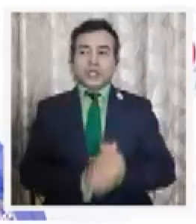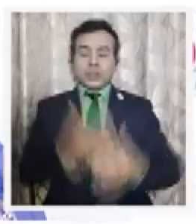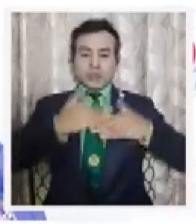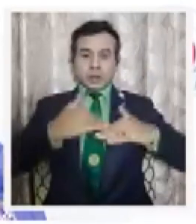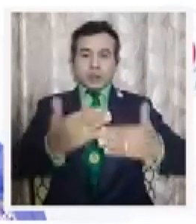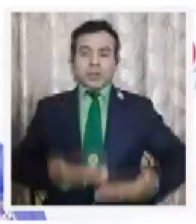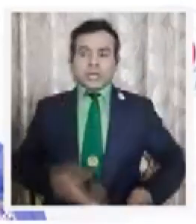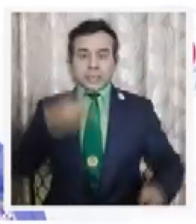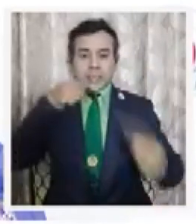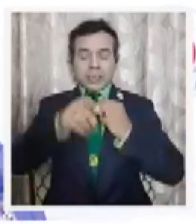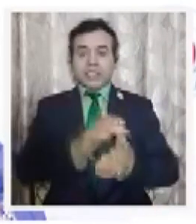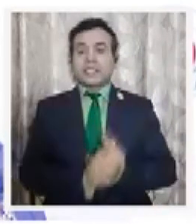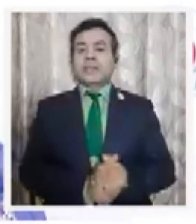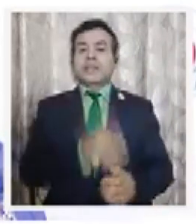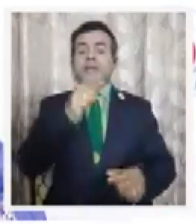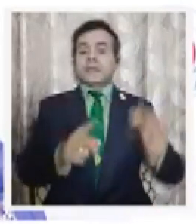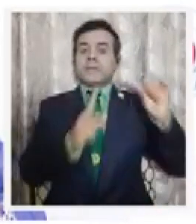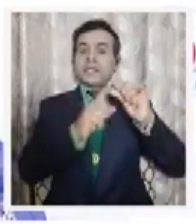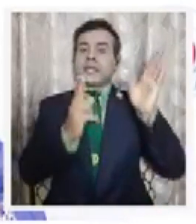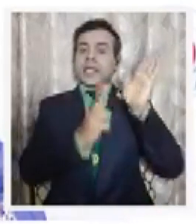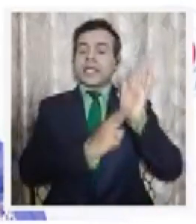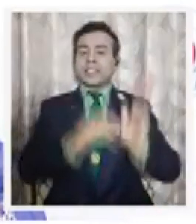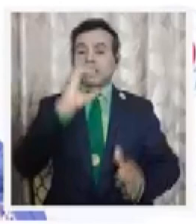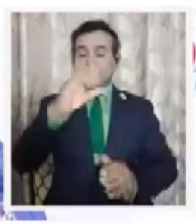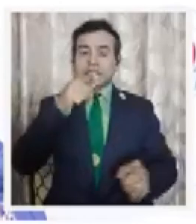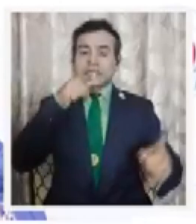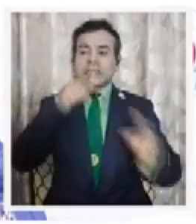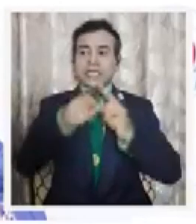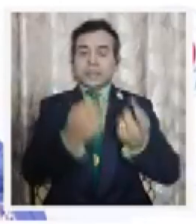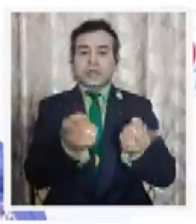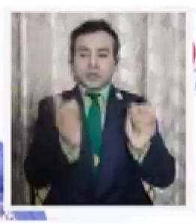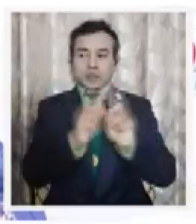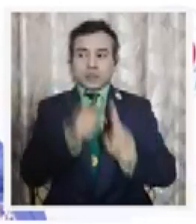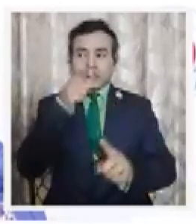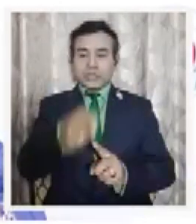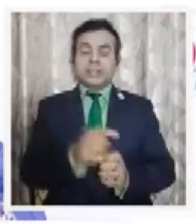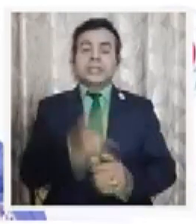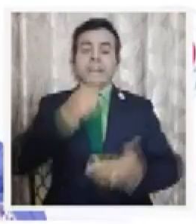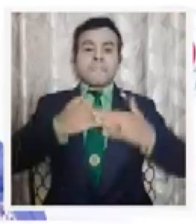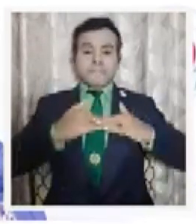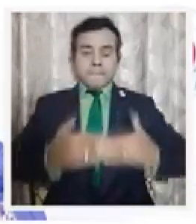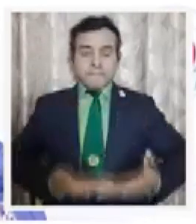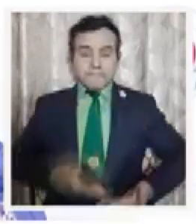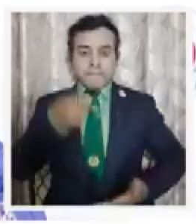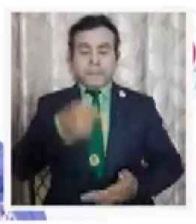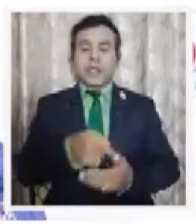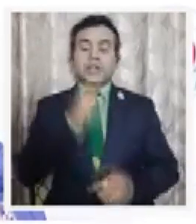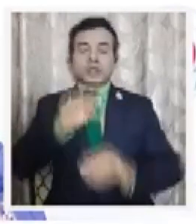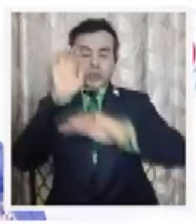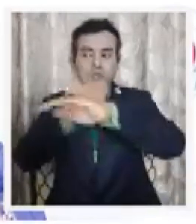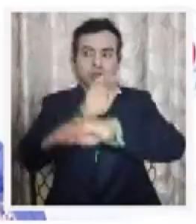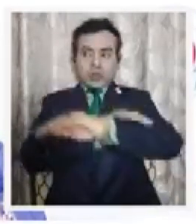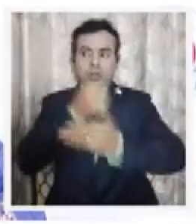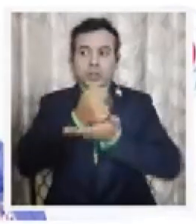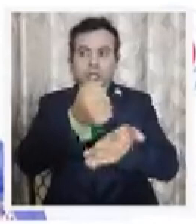হাসপাতাল, মেডিকেল কলেজ হাসপাতাল সমূহে এএনসি বা প্রসবপূর্ব এবং পিএনসি বা প্রসবোত্তর সেবার কর্নার